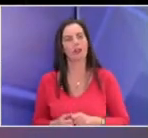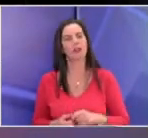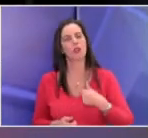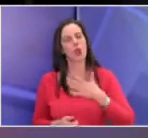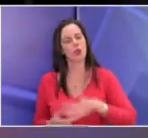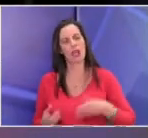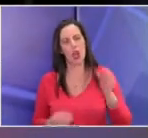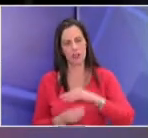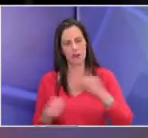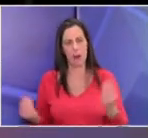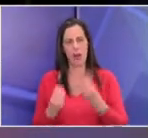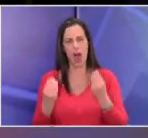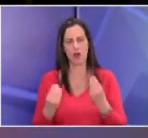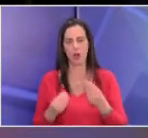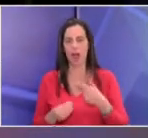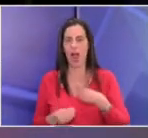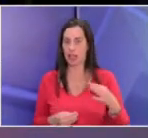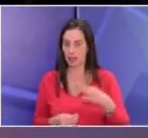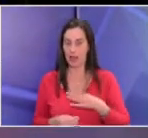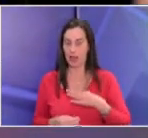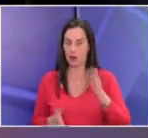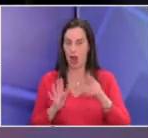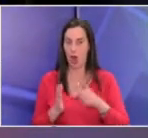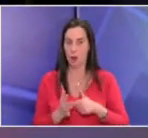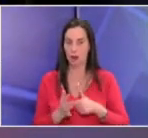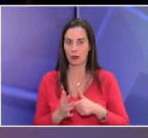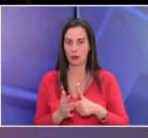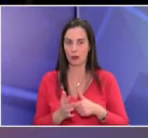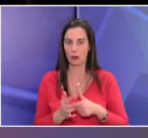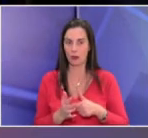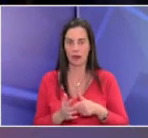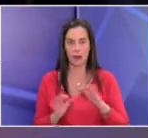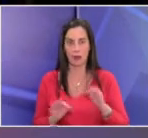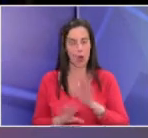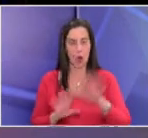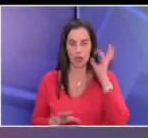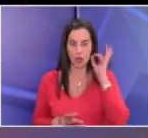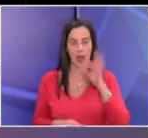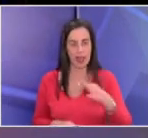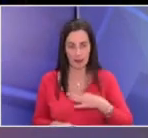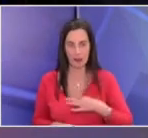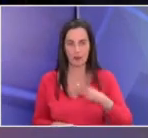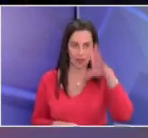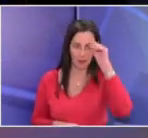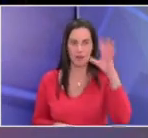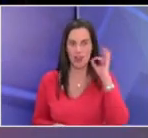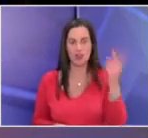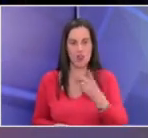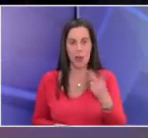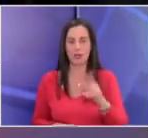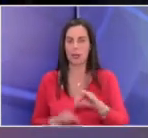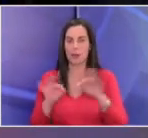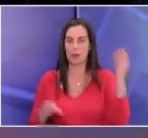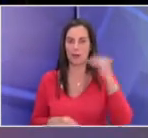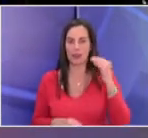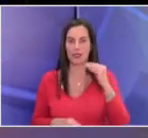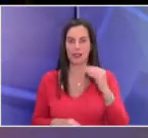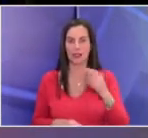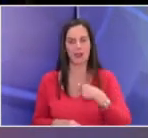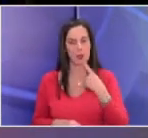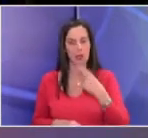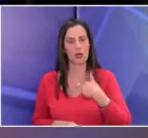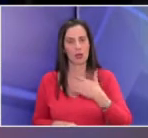עכשיו, אם בראשון לינואר 2019 החוק נכנס, כן? זה אומר שמסעדנים... זה החלטת שופט, המדינה